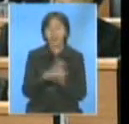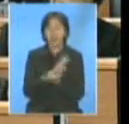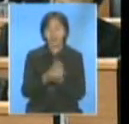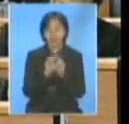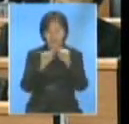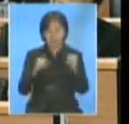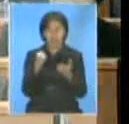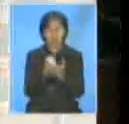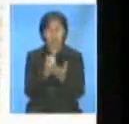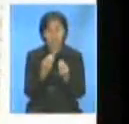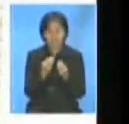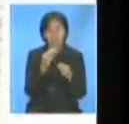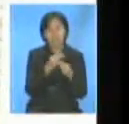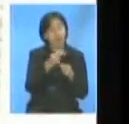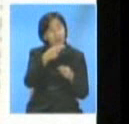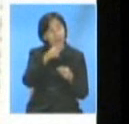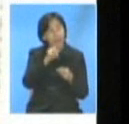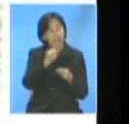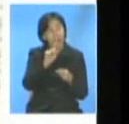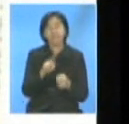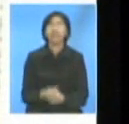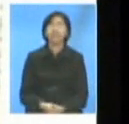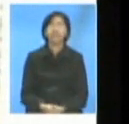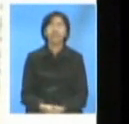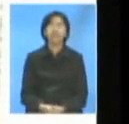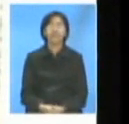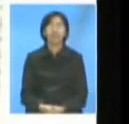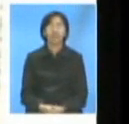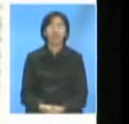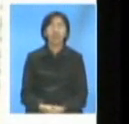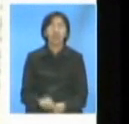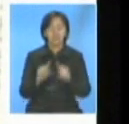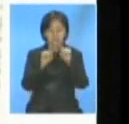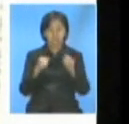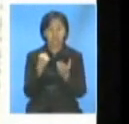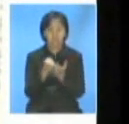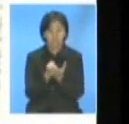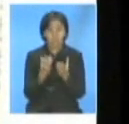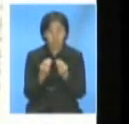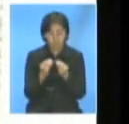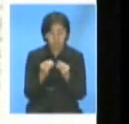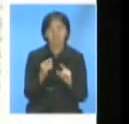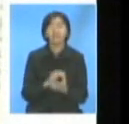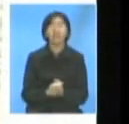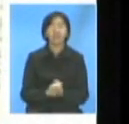ดนี้ใช้อักษรปอปลาท่านประธานเลขโฉนดเลข